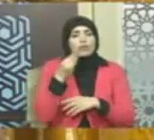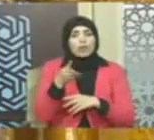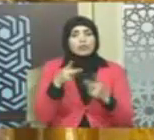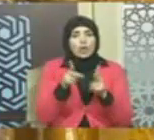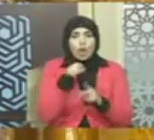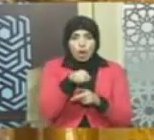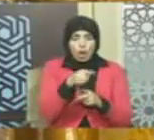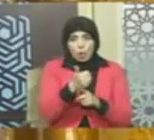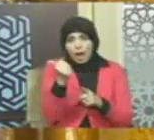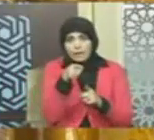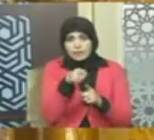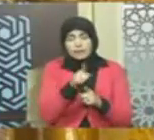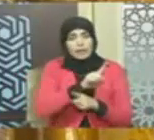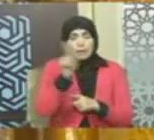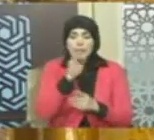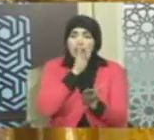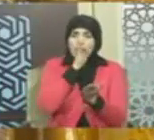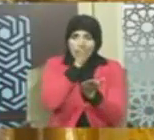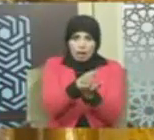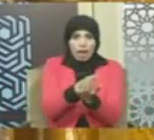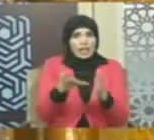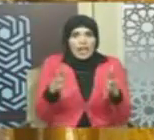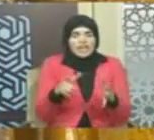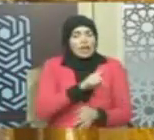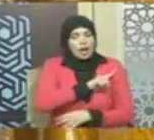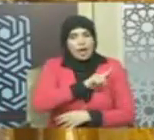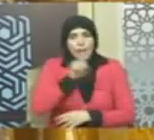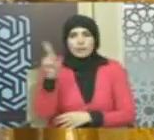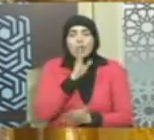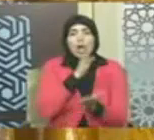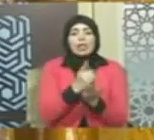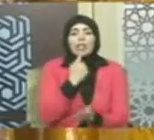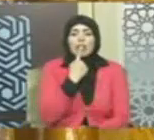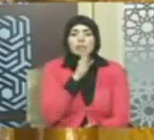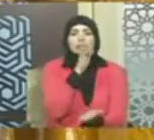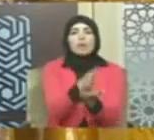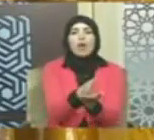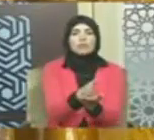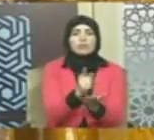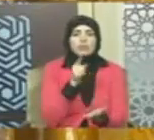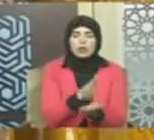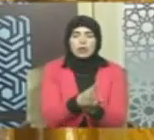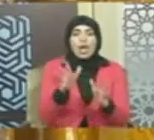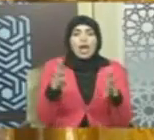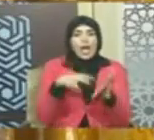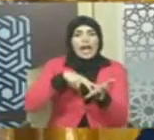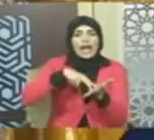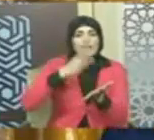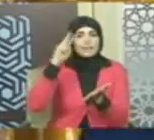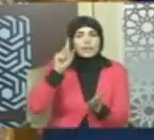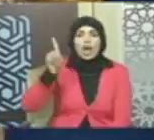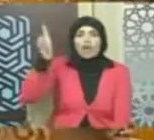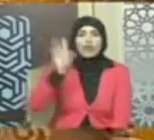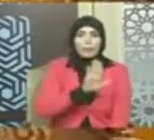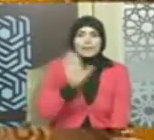كان لا تأخذه في الحق لومة لائم، ولا يخشى في الحق إلا الله. يقول